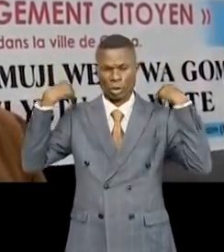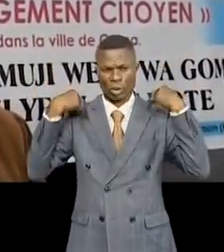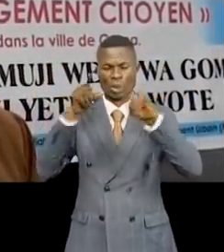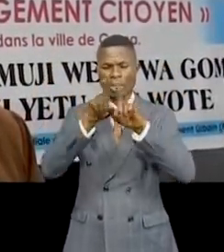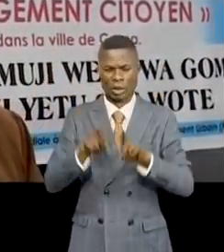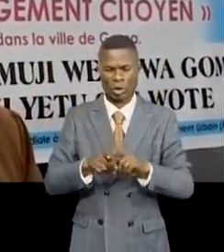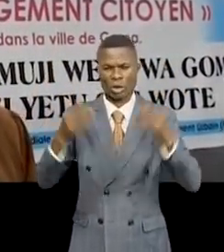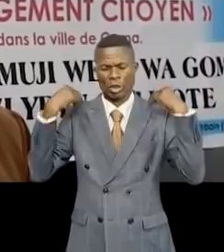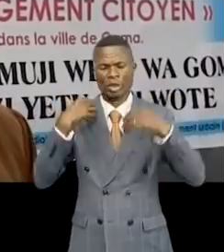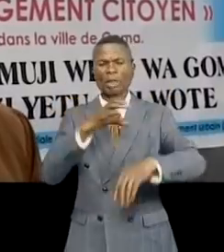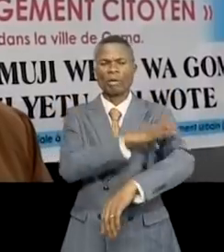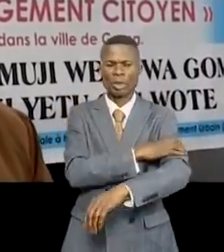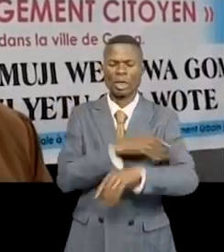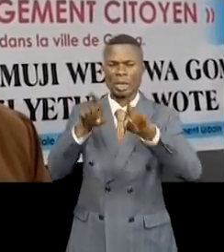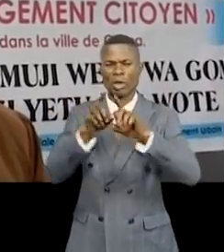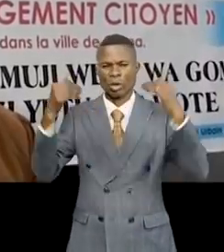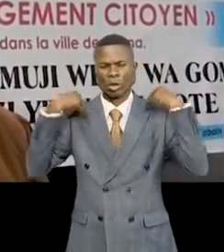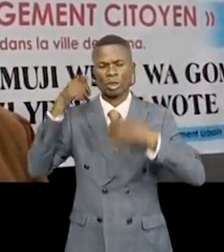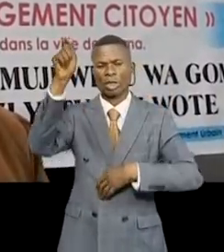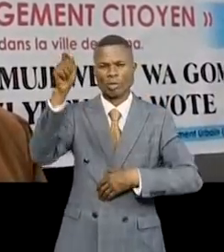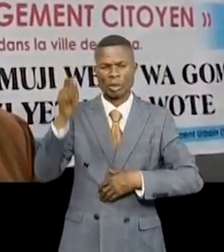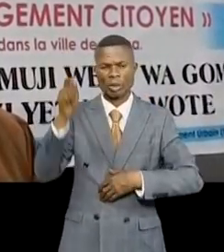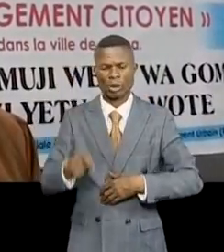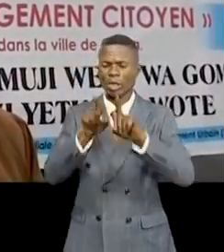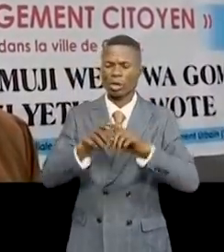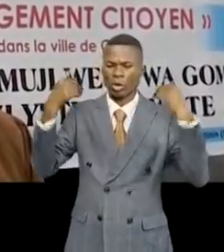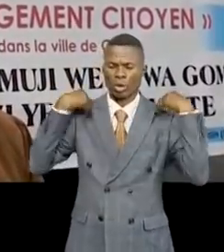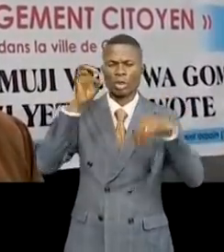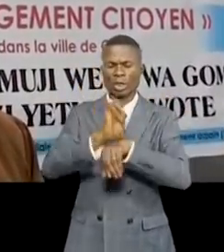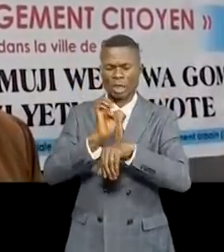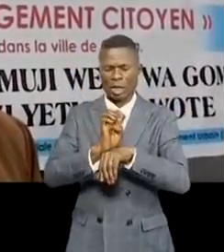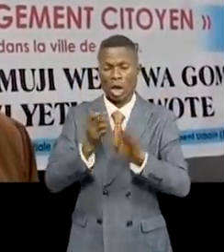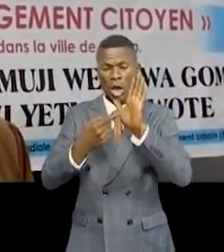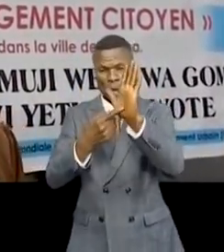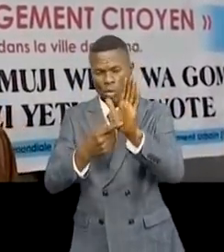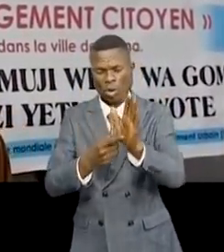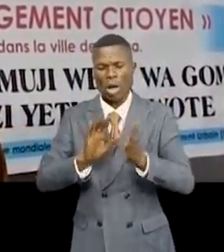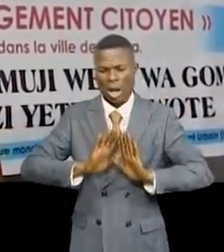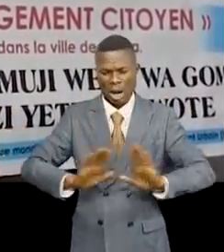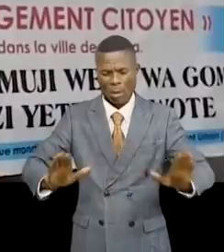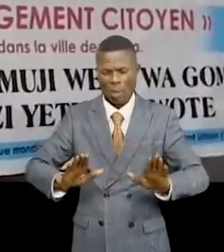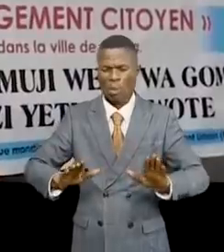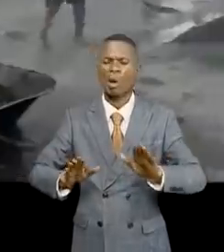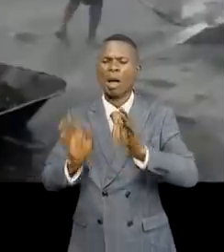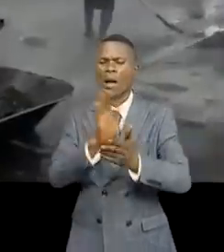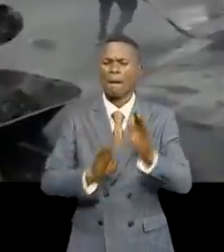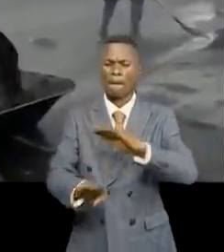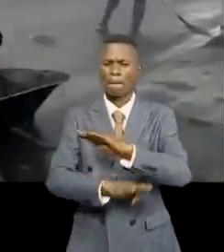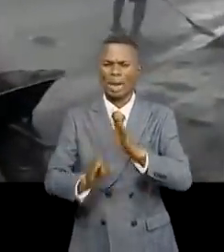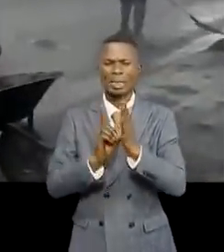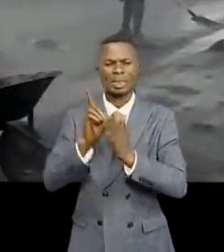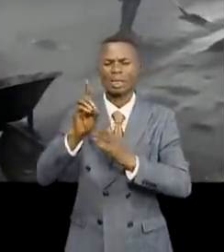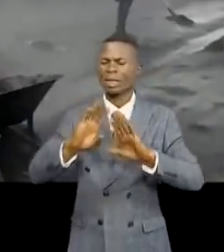bien civiles, militaires que religieuses, l'exemple que la propriété est la base de tout développement. Ces